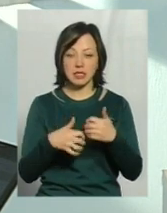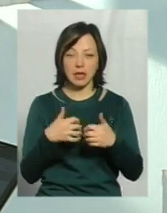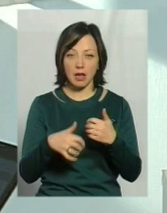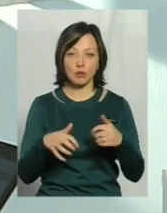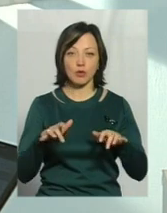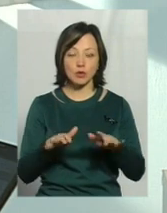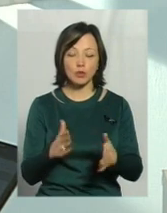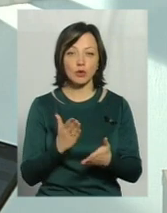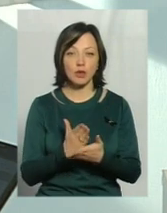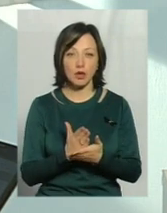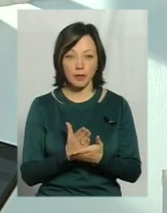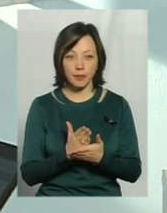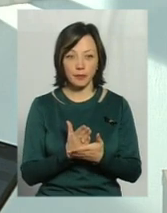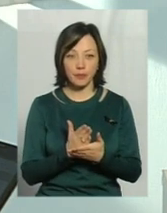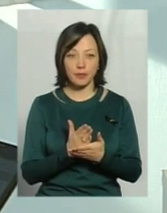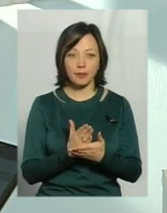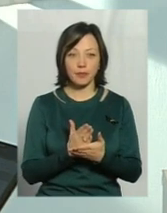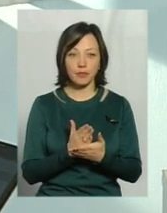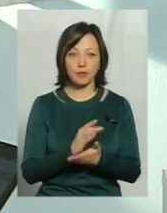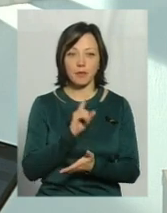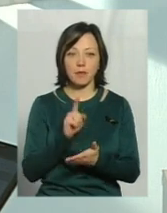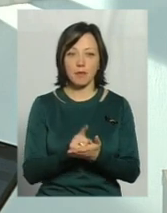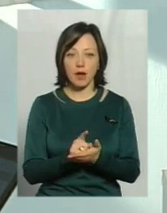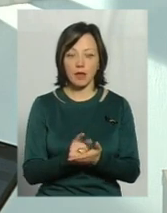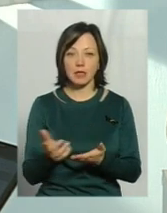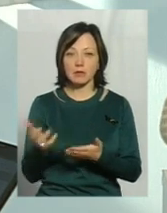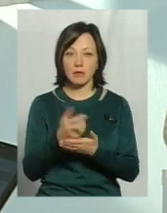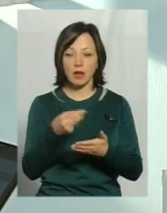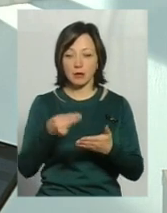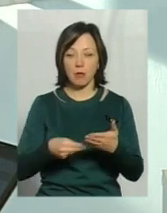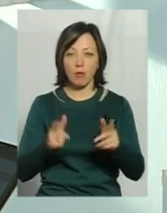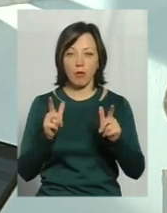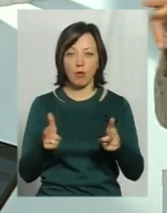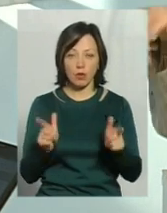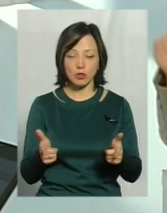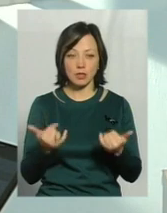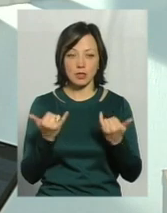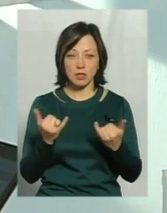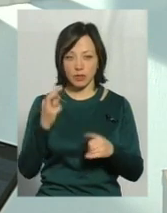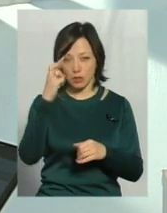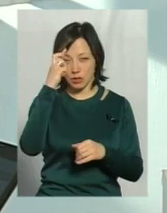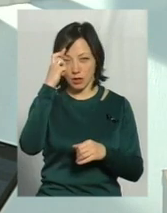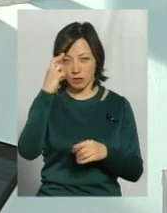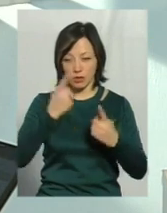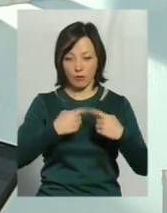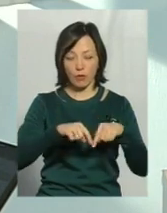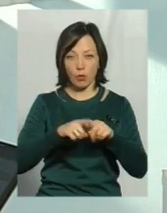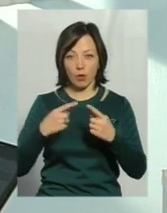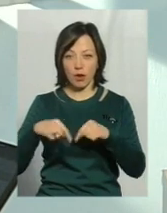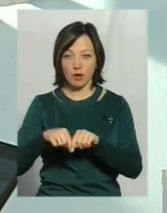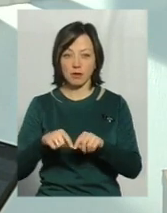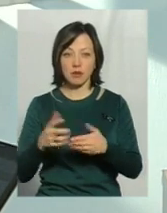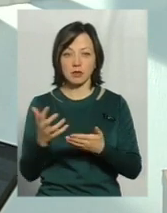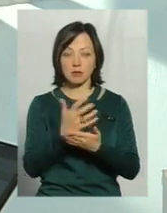є, він має зібрати погодження, як колись було погодження, а зараз державних органів він